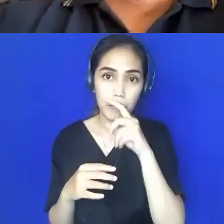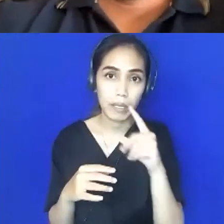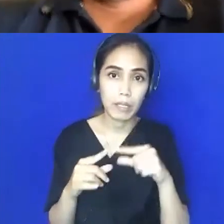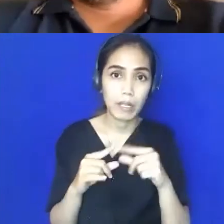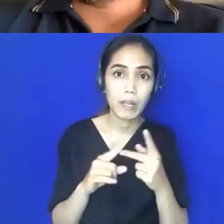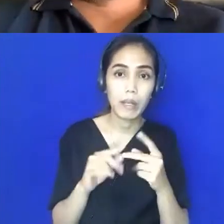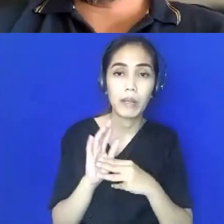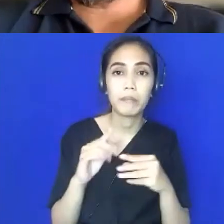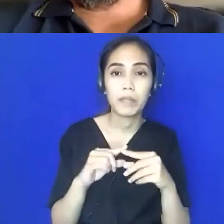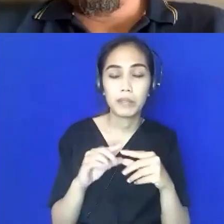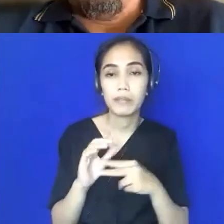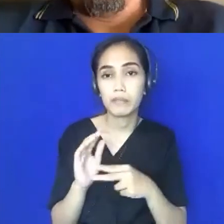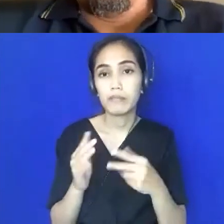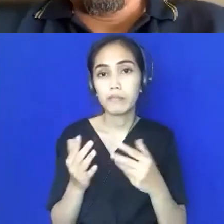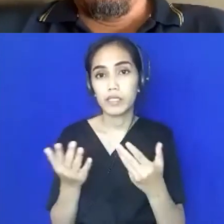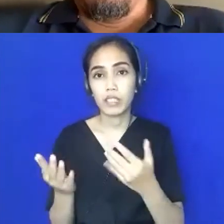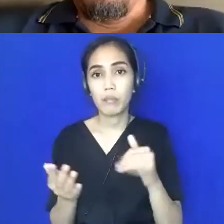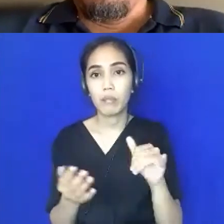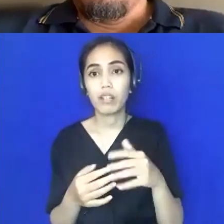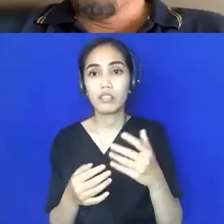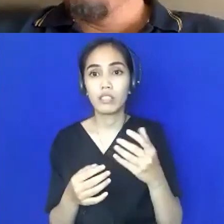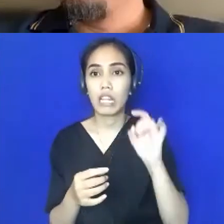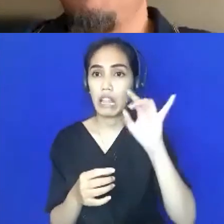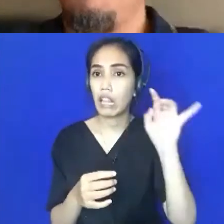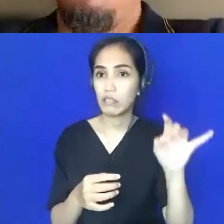juga Nutrition International